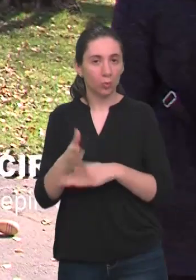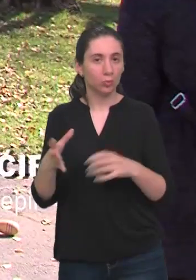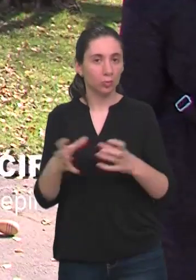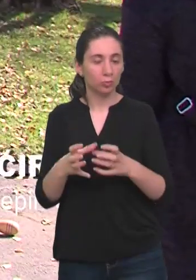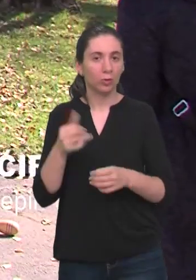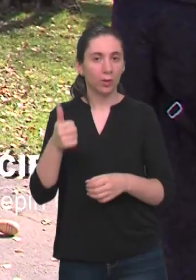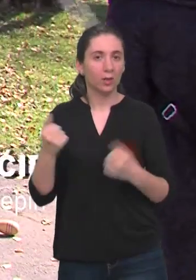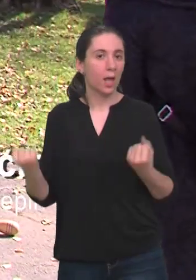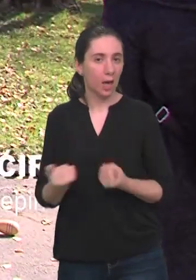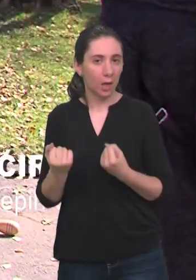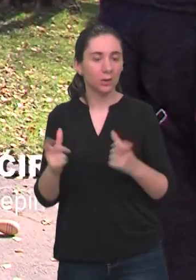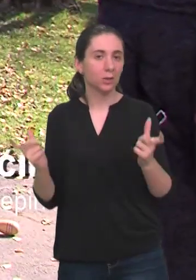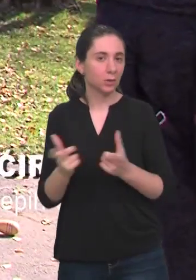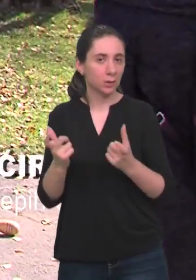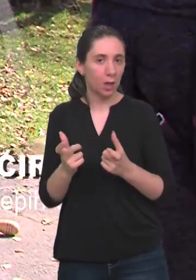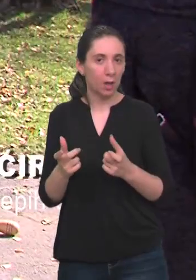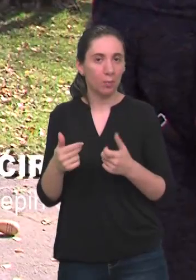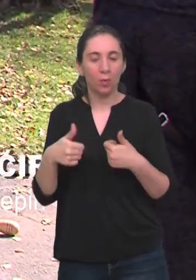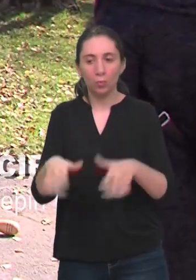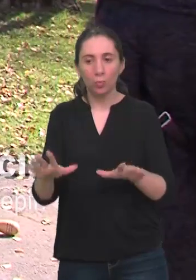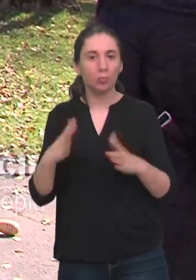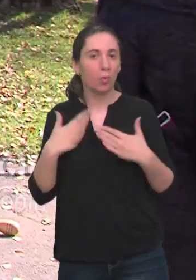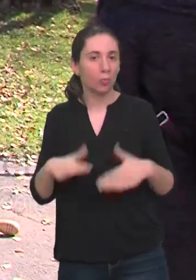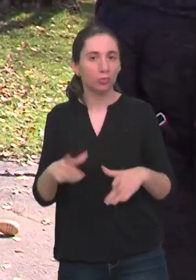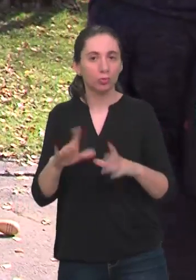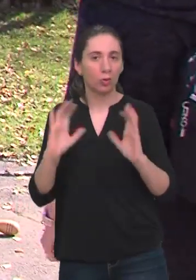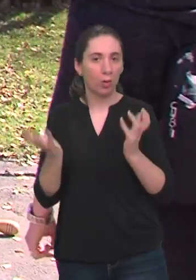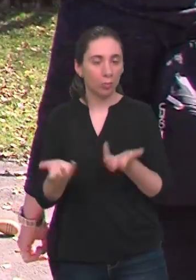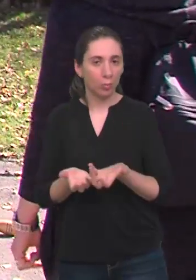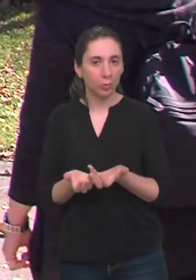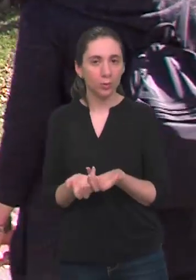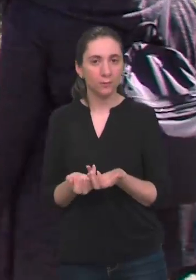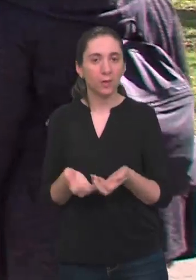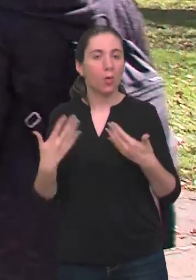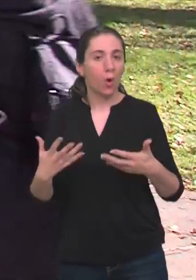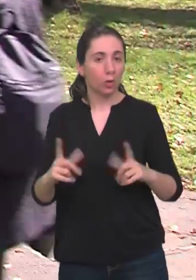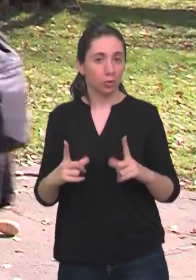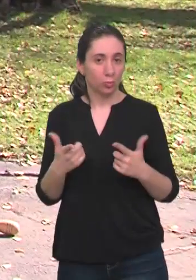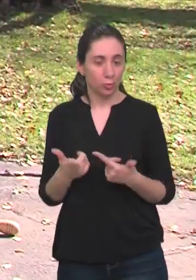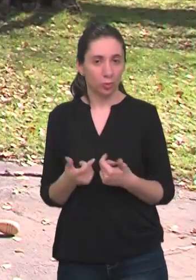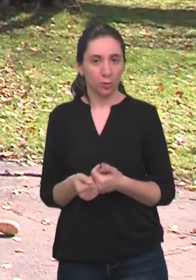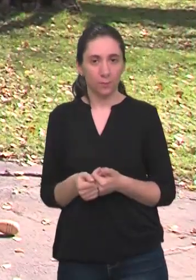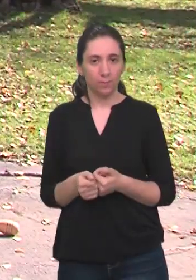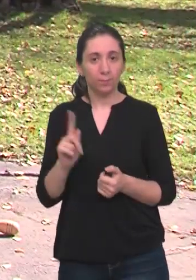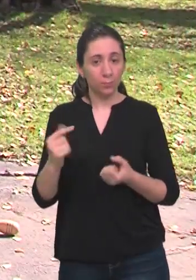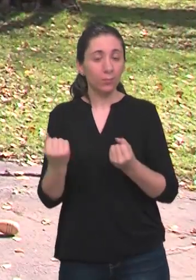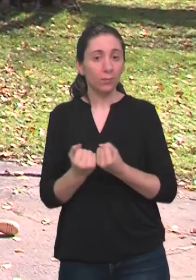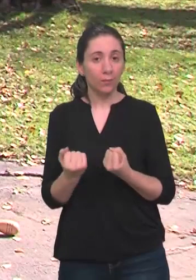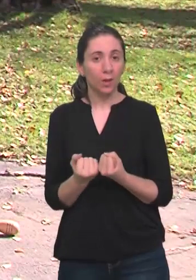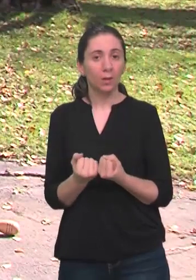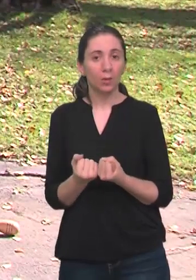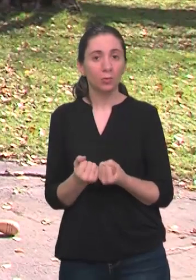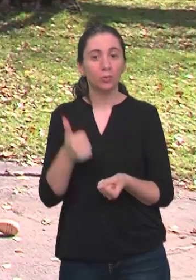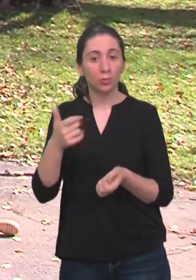jednu rekreaciju, zabavu, da bude opuštena atmosfera, da si olakšamo život i da naučimo